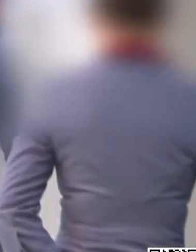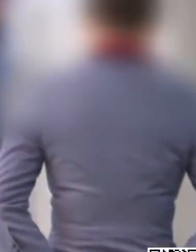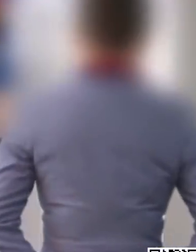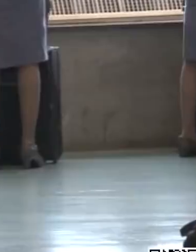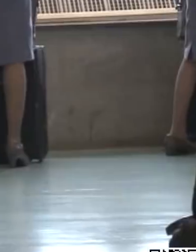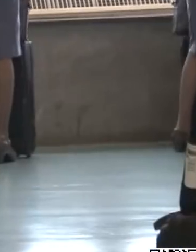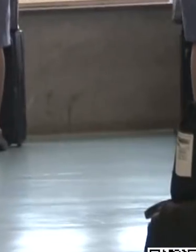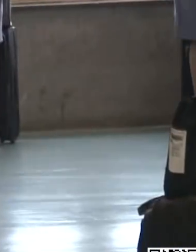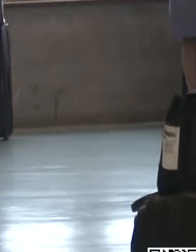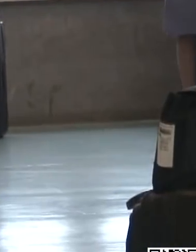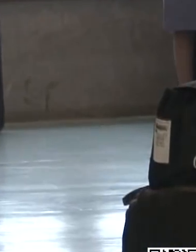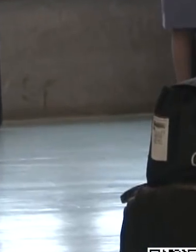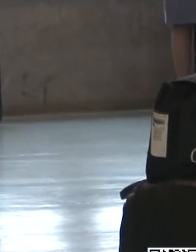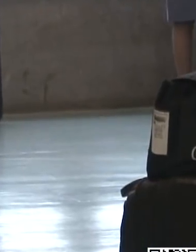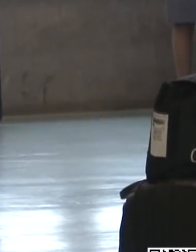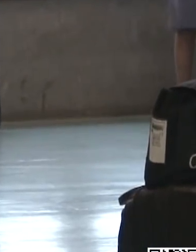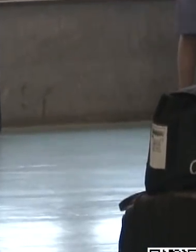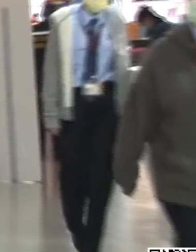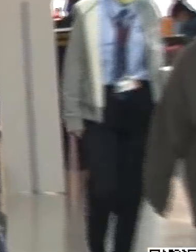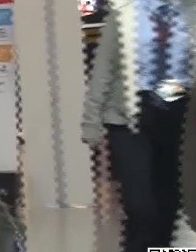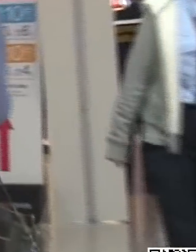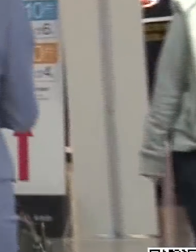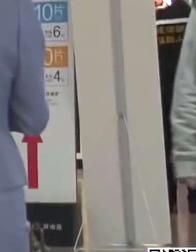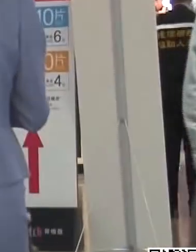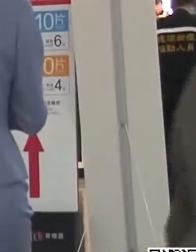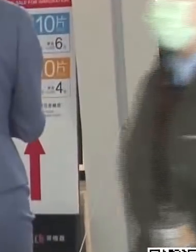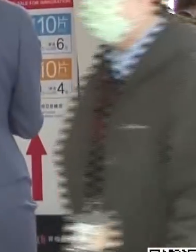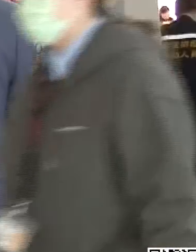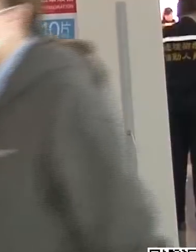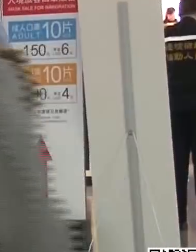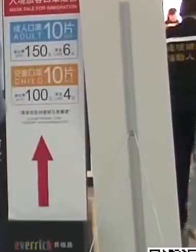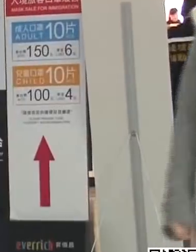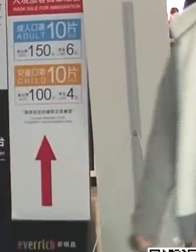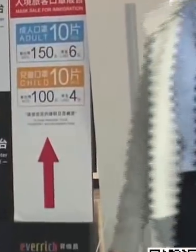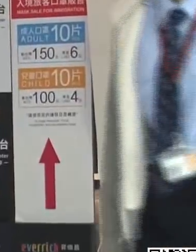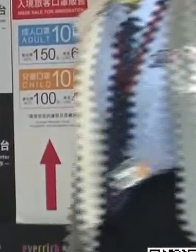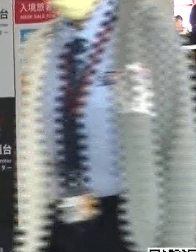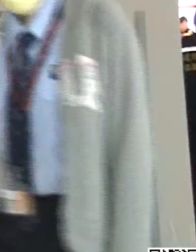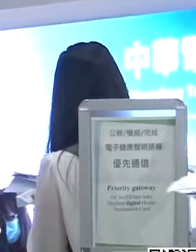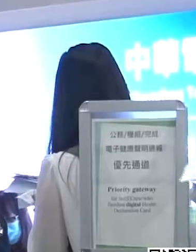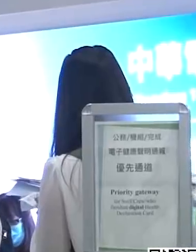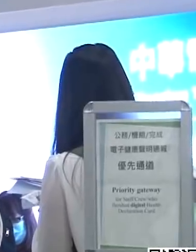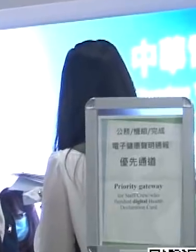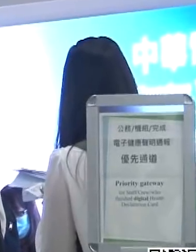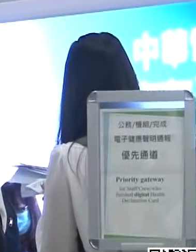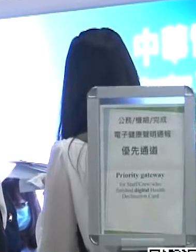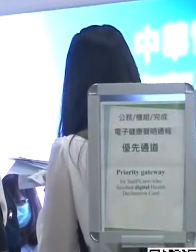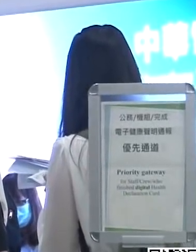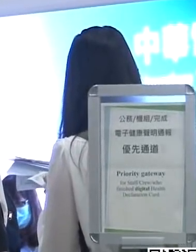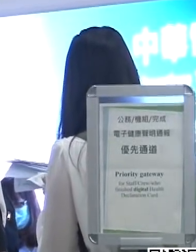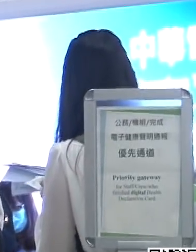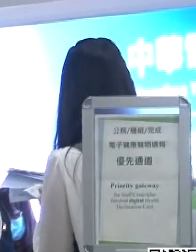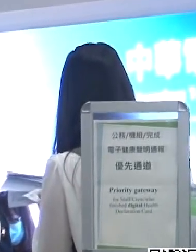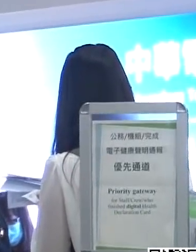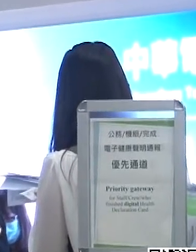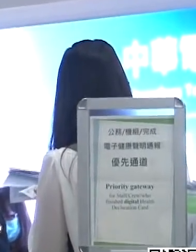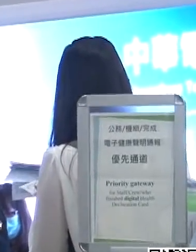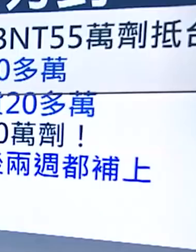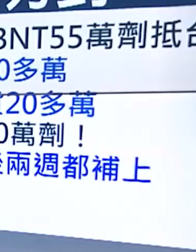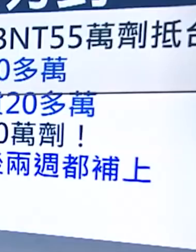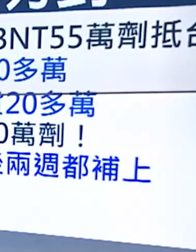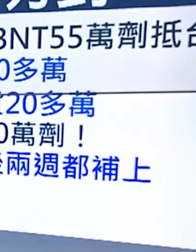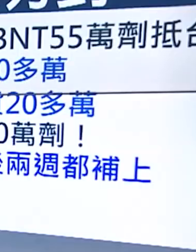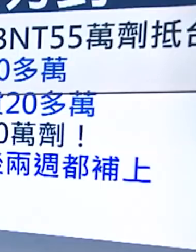群聚感染事件，多次犯行，屡劝屡罚不听，民众难以忍受。TVBS 新闻，萧明正、洪婷台北采访报